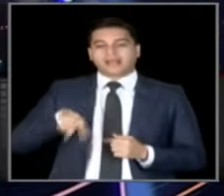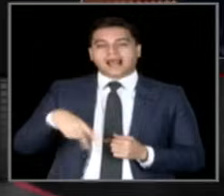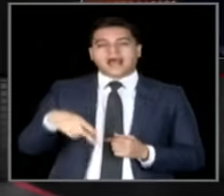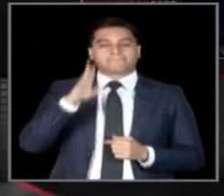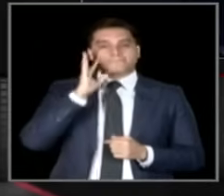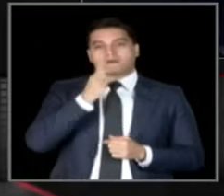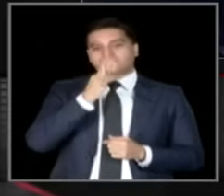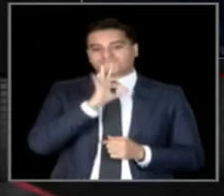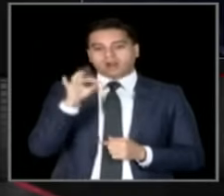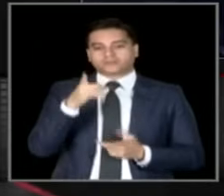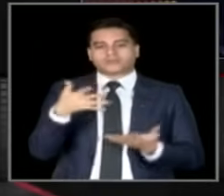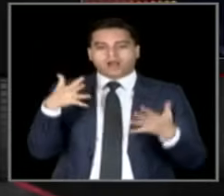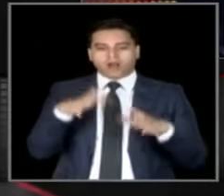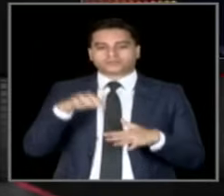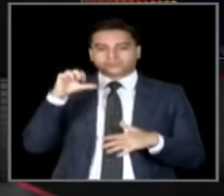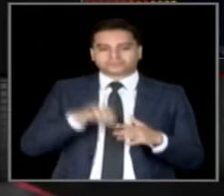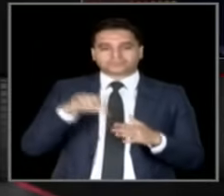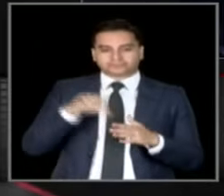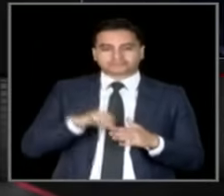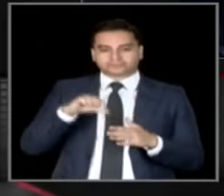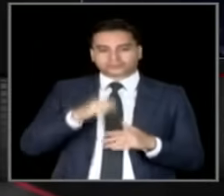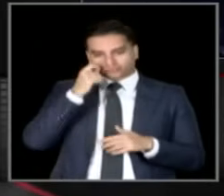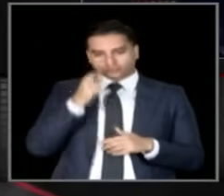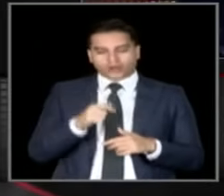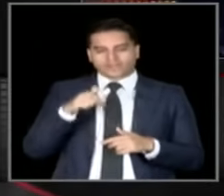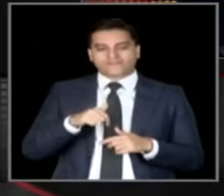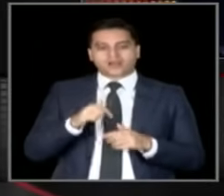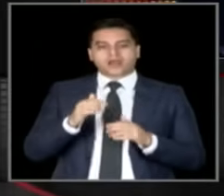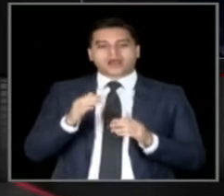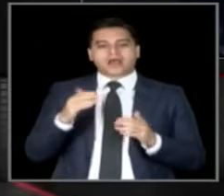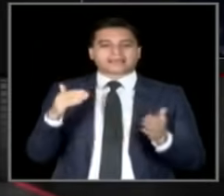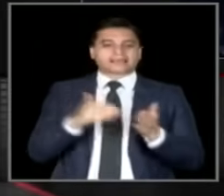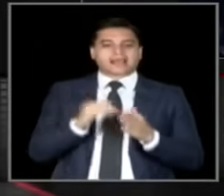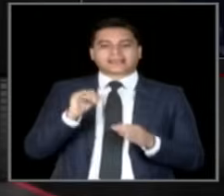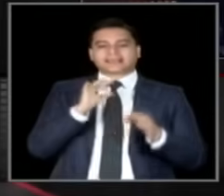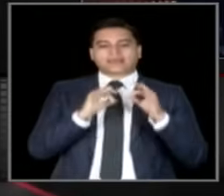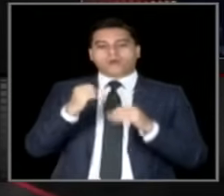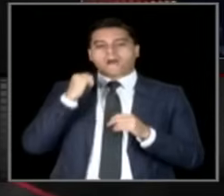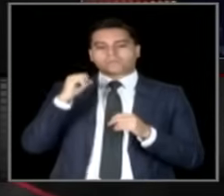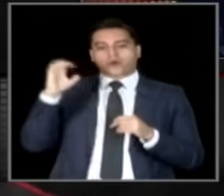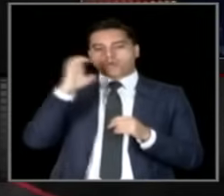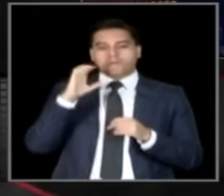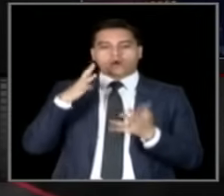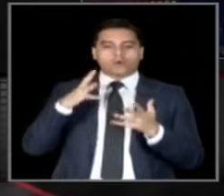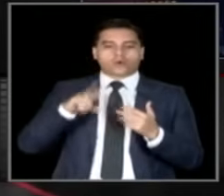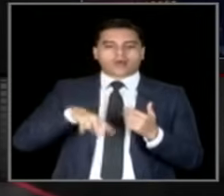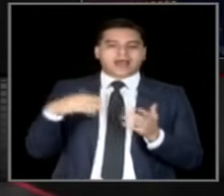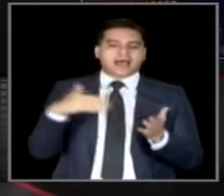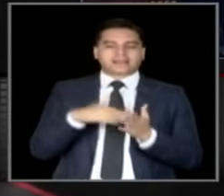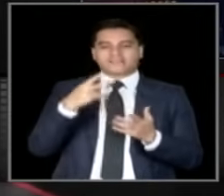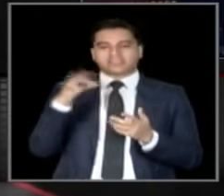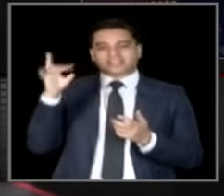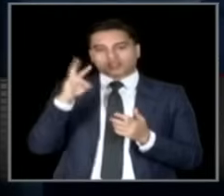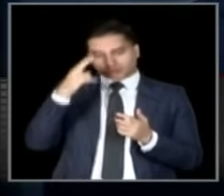لاعب فرنسي هو الأكثر خسارة في نهائي دوري أبطال أوروبا لكرة القدم حتى عام